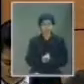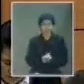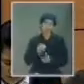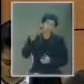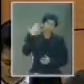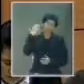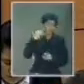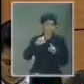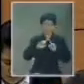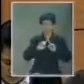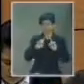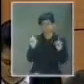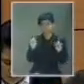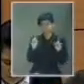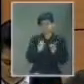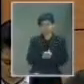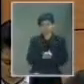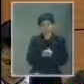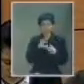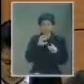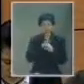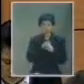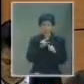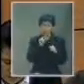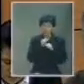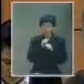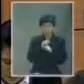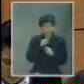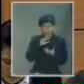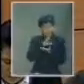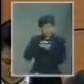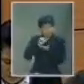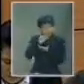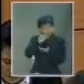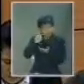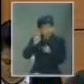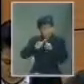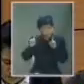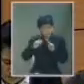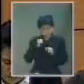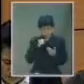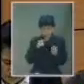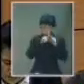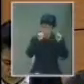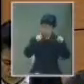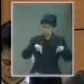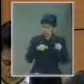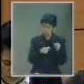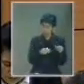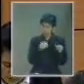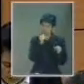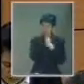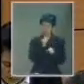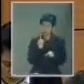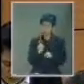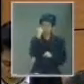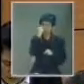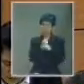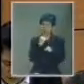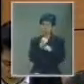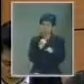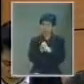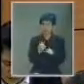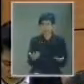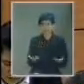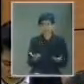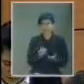ช่ครับผ่านสภาไม่ใช่ครับอันนี้ทำใหม่ครับเอาเถอะท่านจะว่ายังไงก็แล้ว